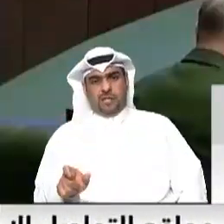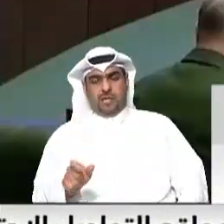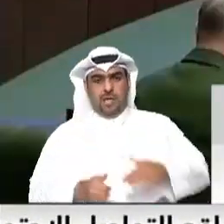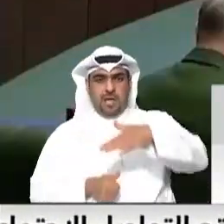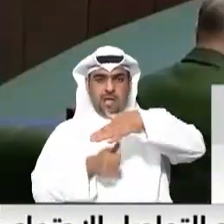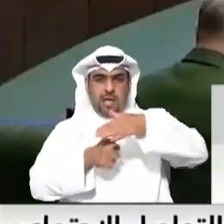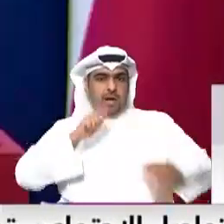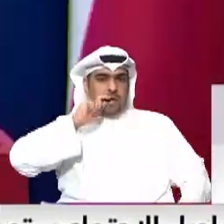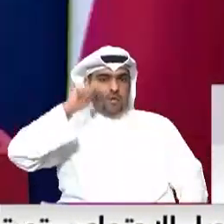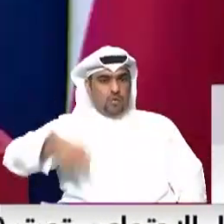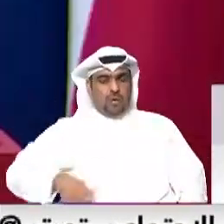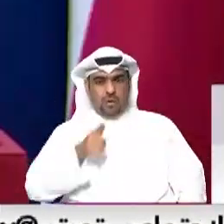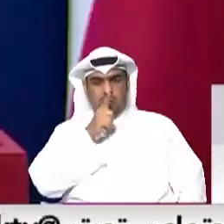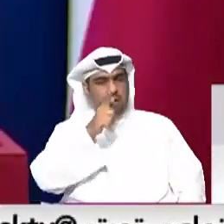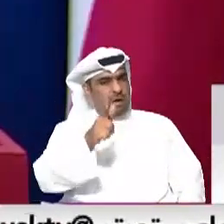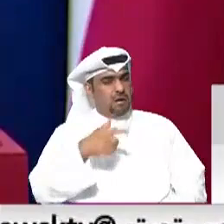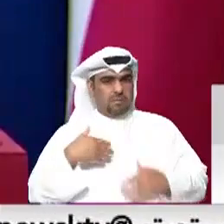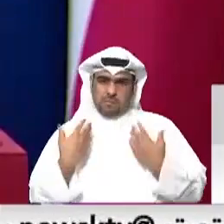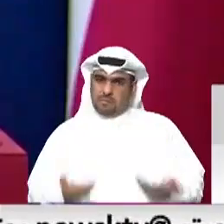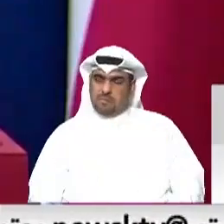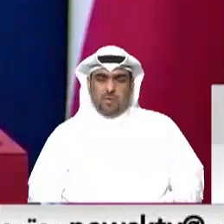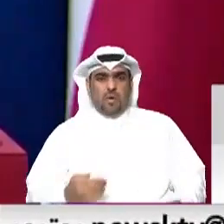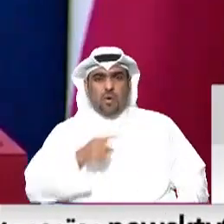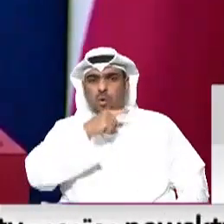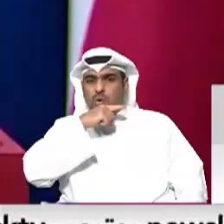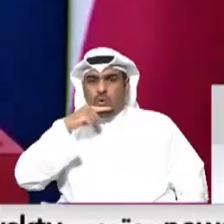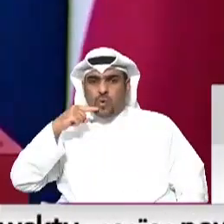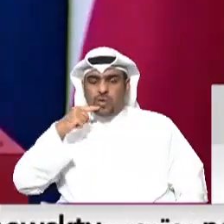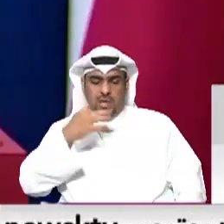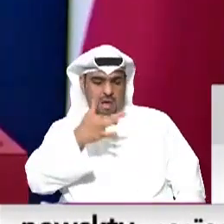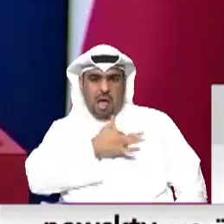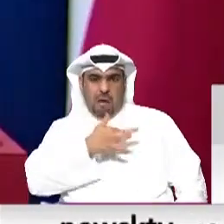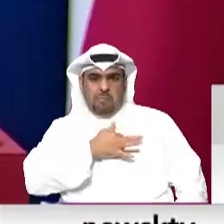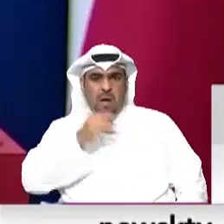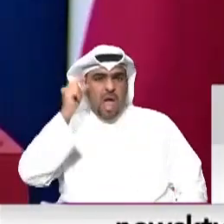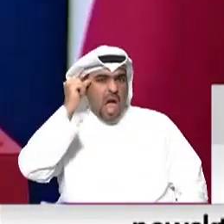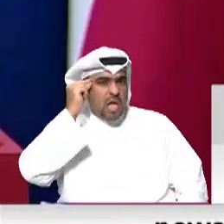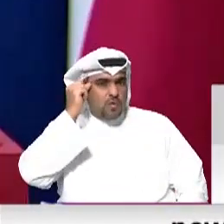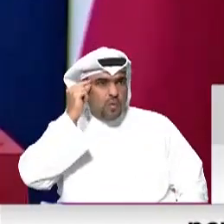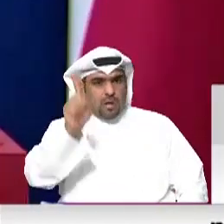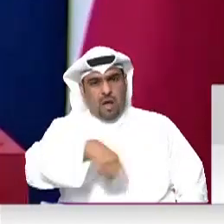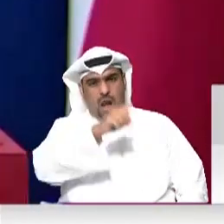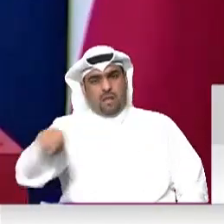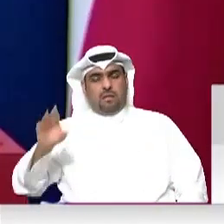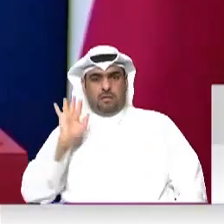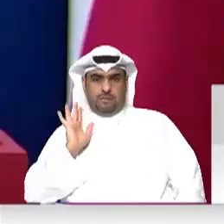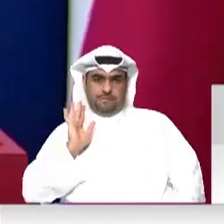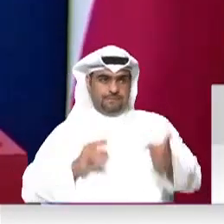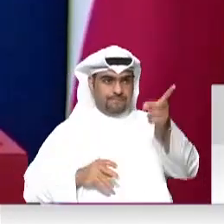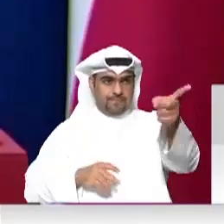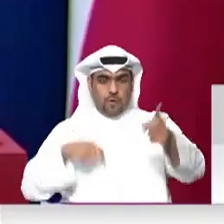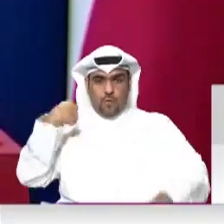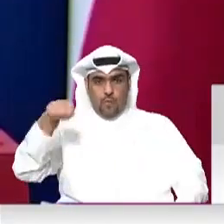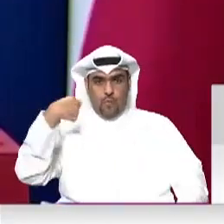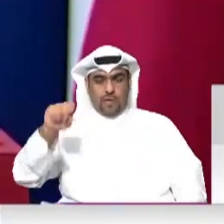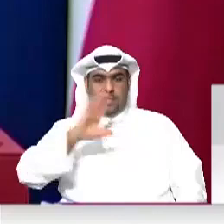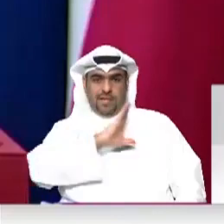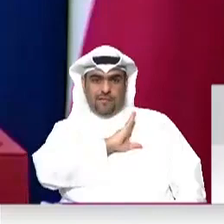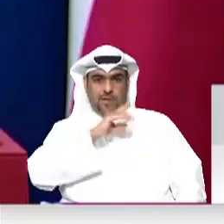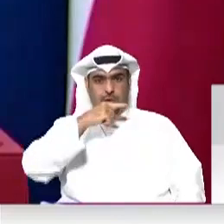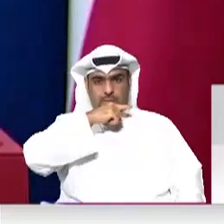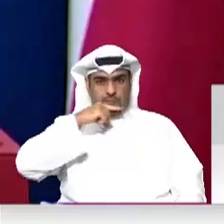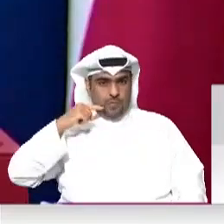وعلى الجانب الآخر قال وزير الدفاع الروسي سيرجي شويغو إن البحرية الروسية صدت 3 هجمات بطائرات